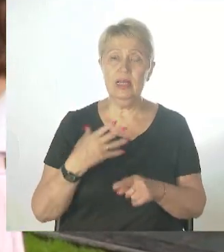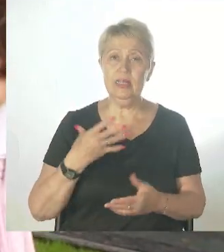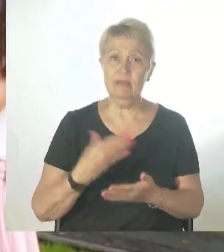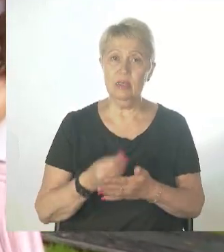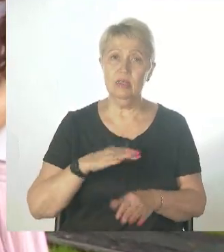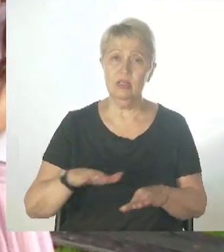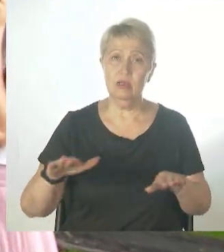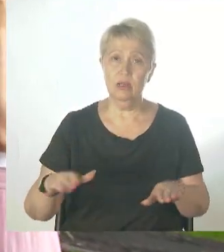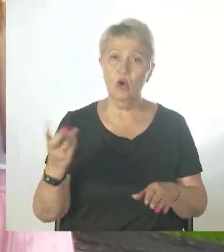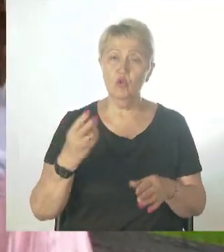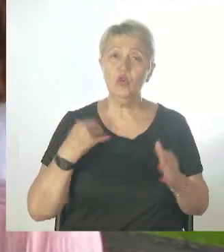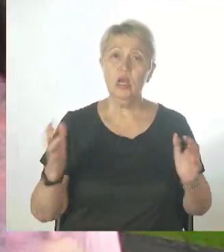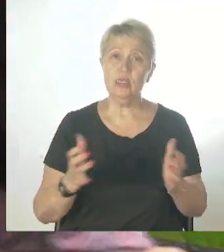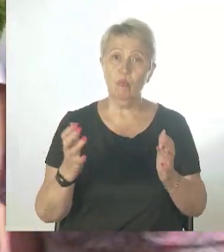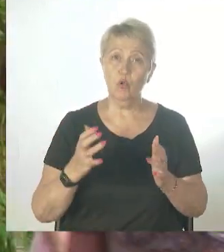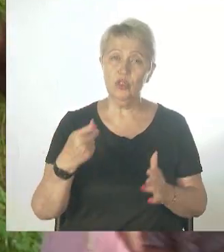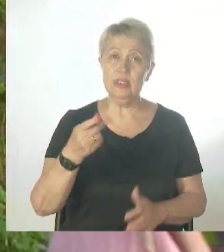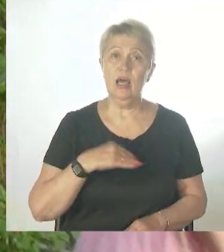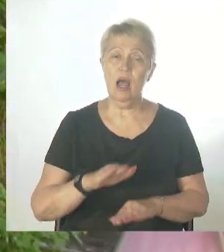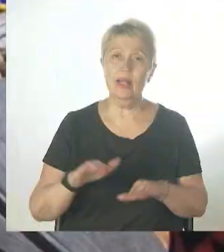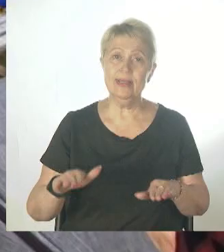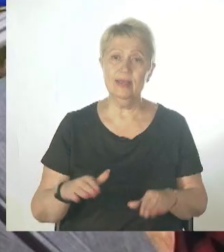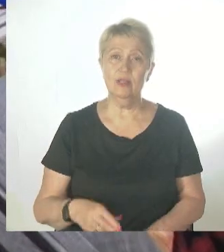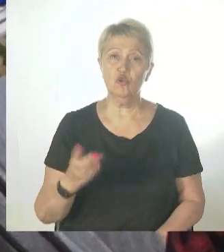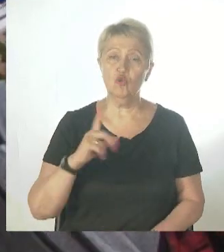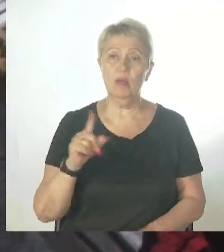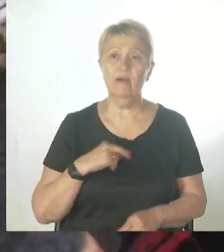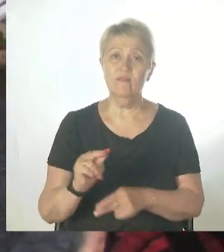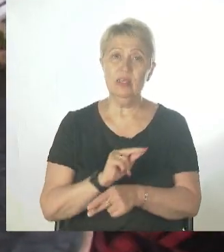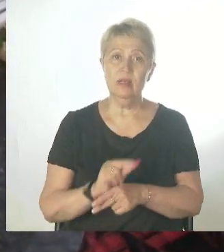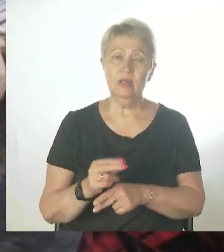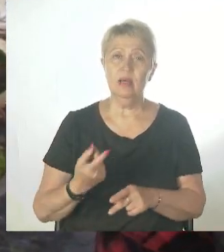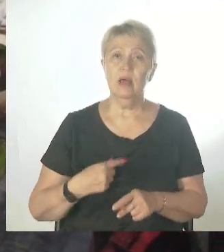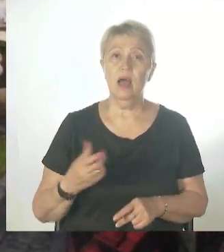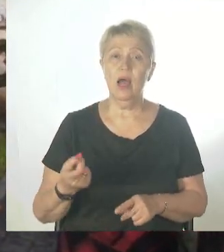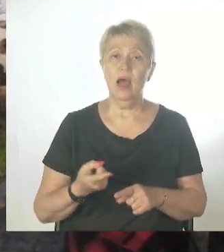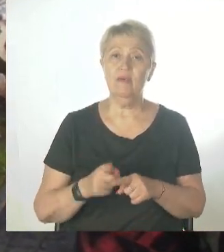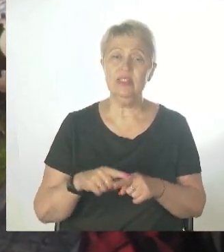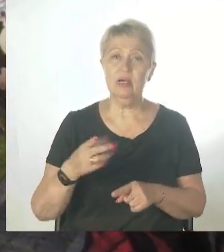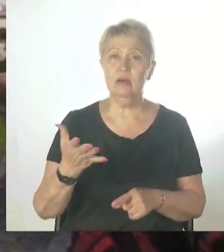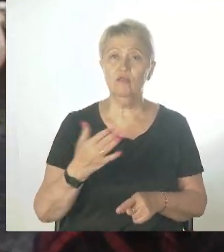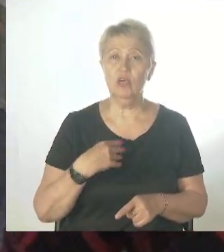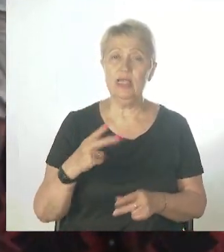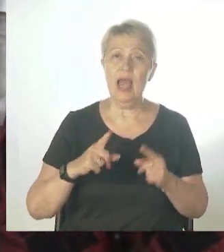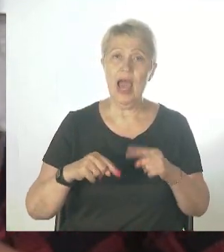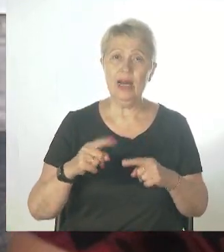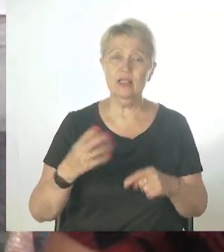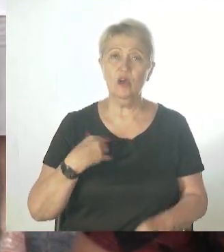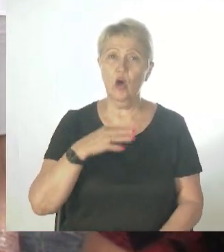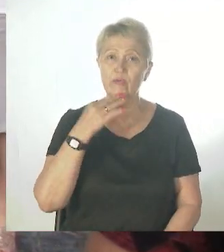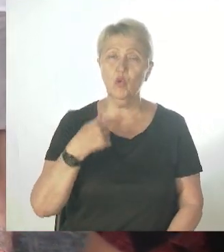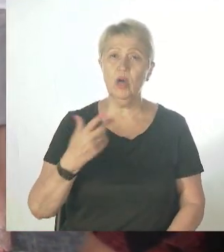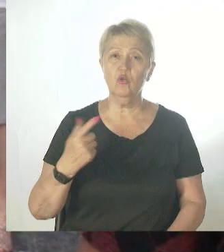детях, о том, чтобы их воспитать. О всех, о родителях, о братьях много.